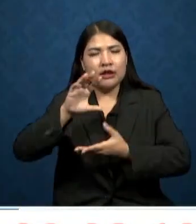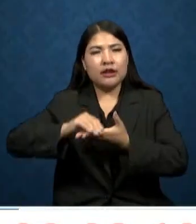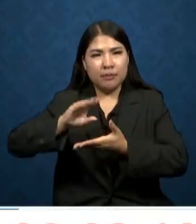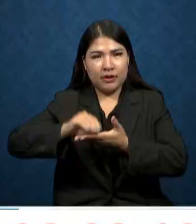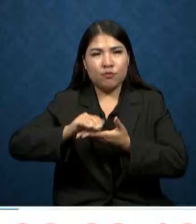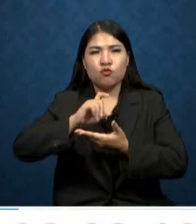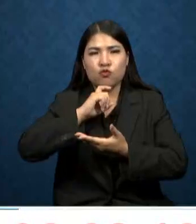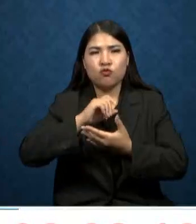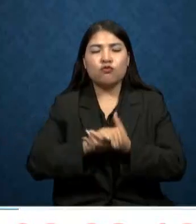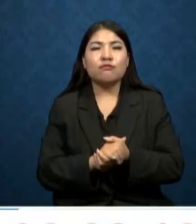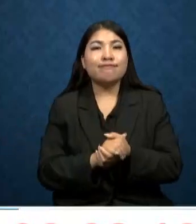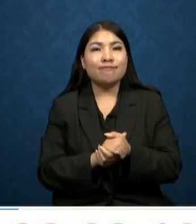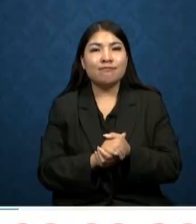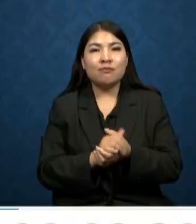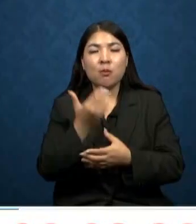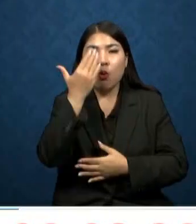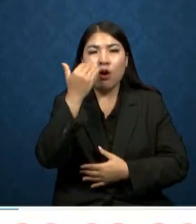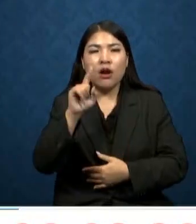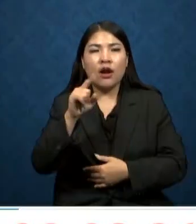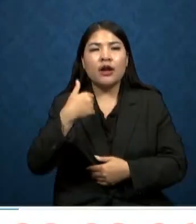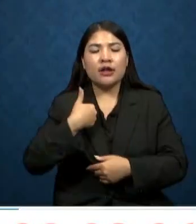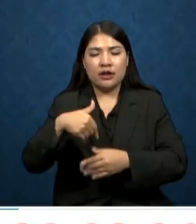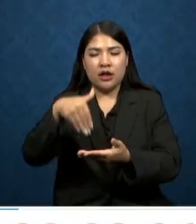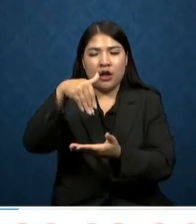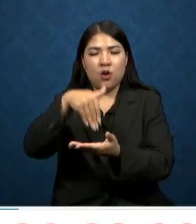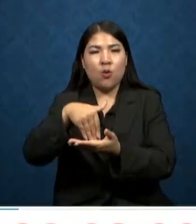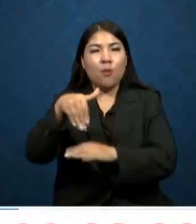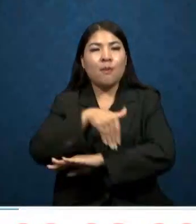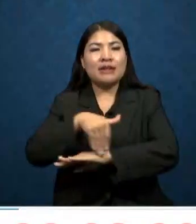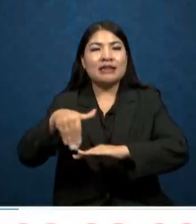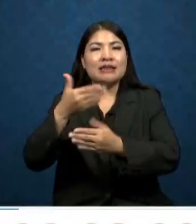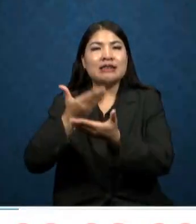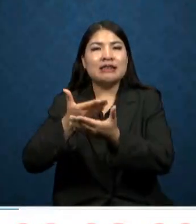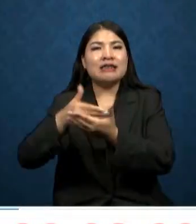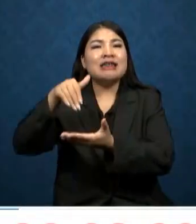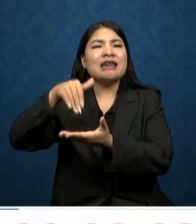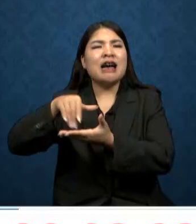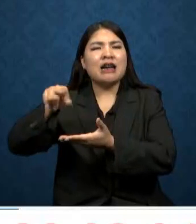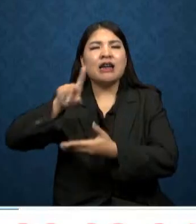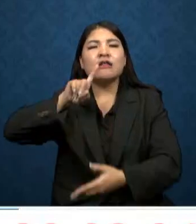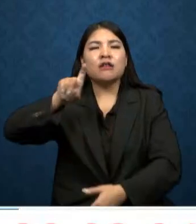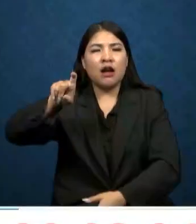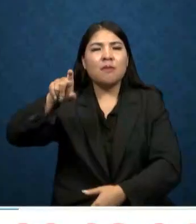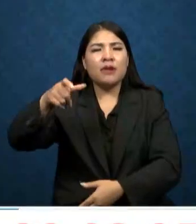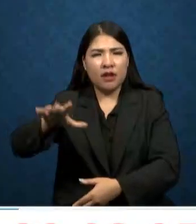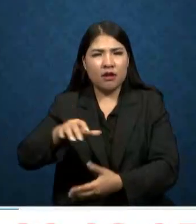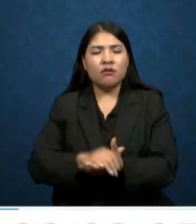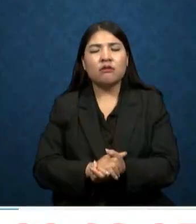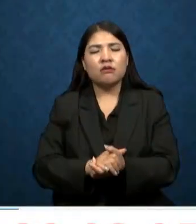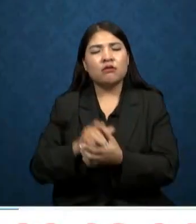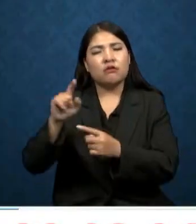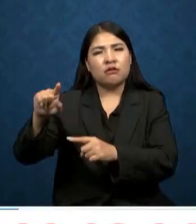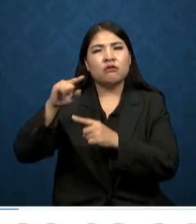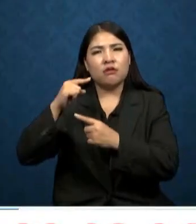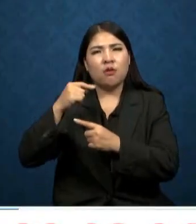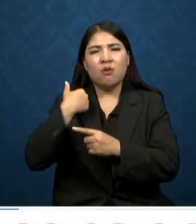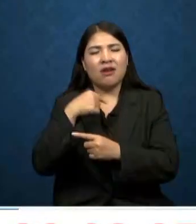ว่าถามไปทางกรมบัญชีกลางก็ได้รับคำตอบว่าเอ่อมันไม่ได้